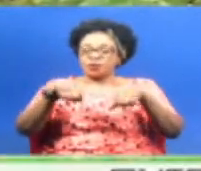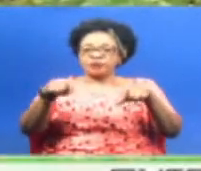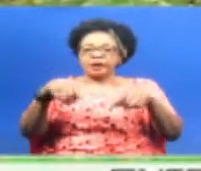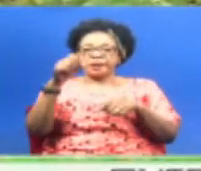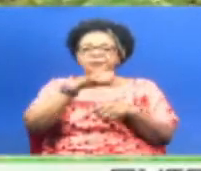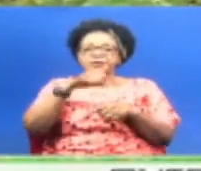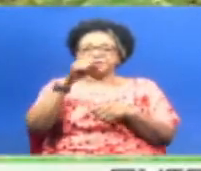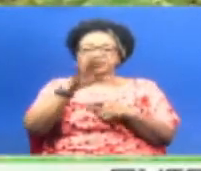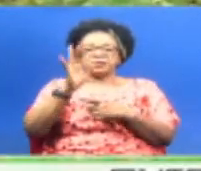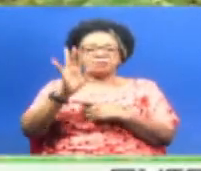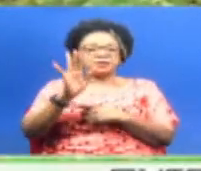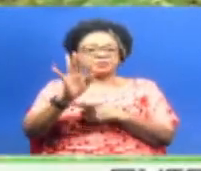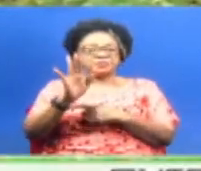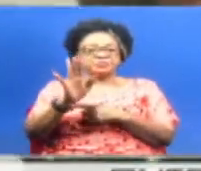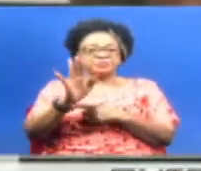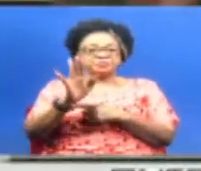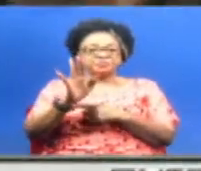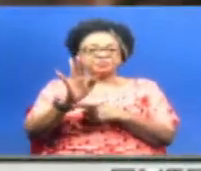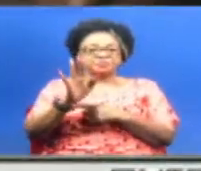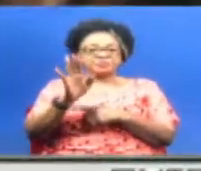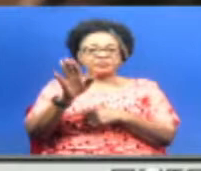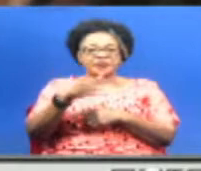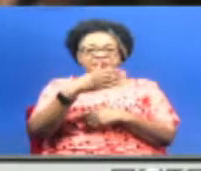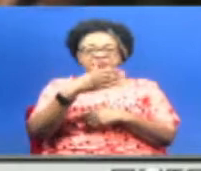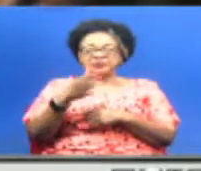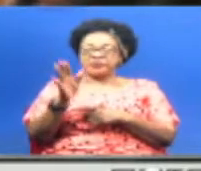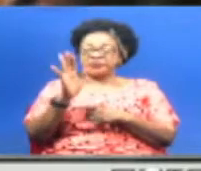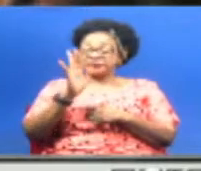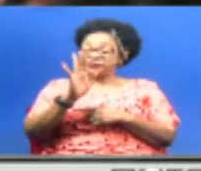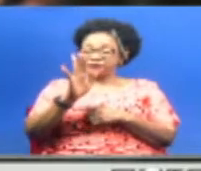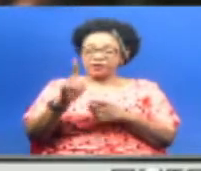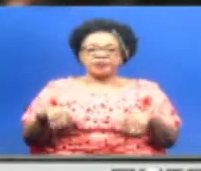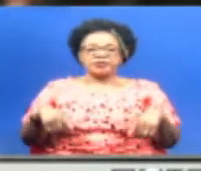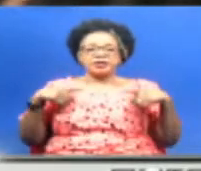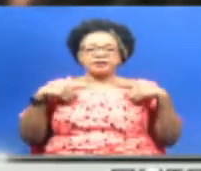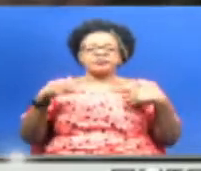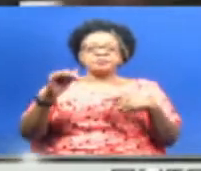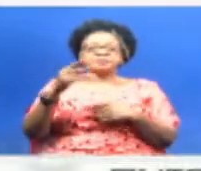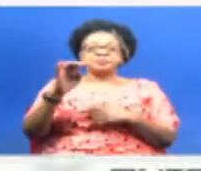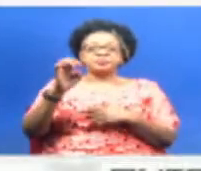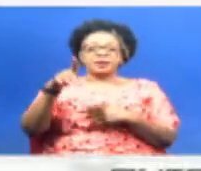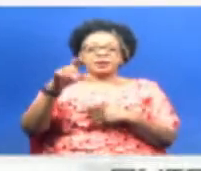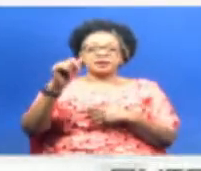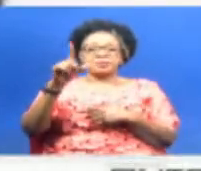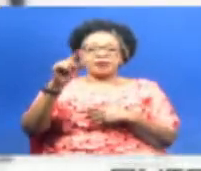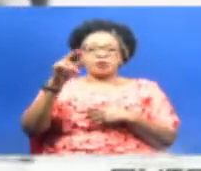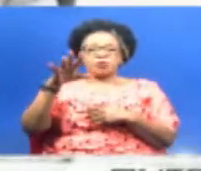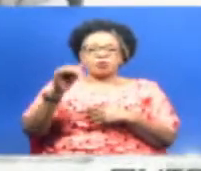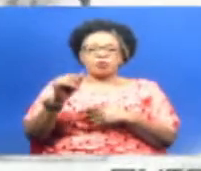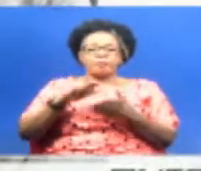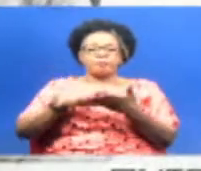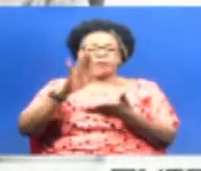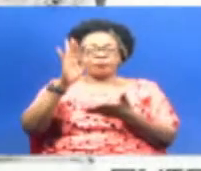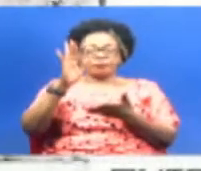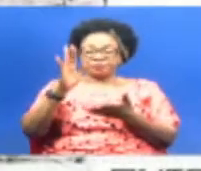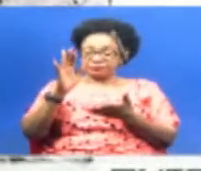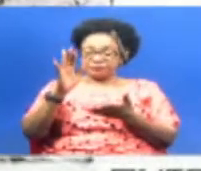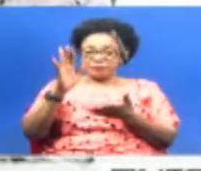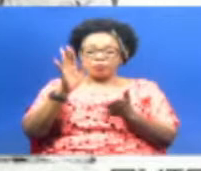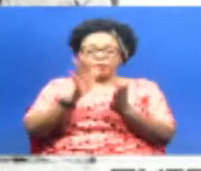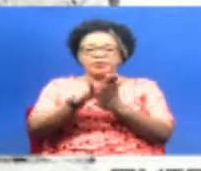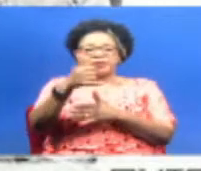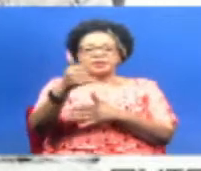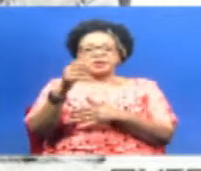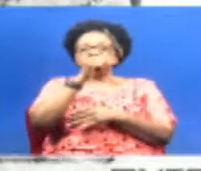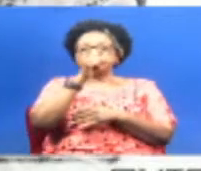full time acha mina alone. Kichwa ni mkazi wa Chepalungu na ni moja kati ya wasanii wengi ambao wameweka imani yao